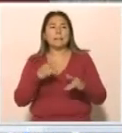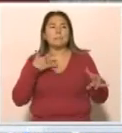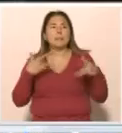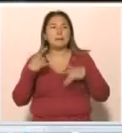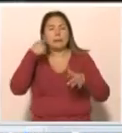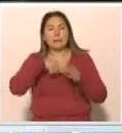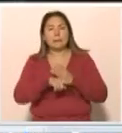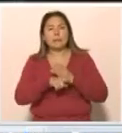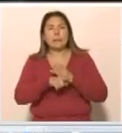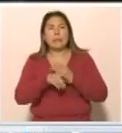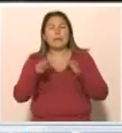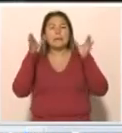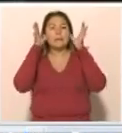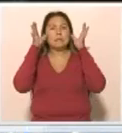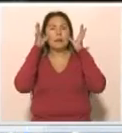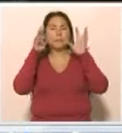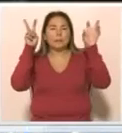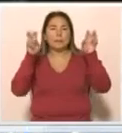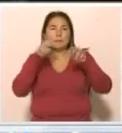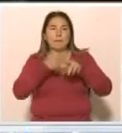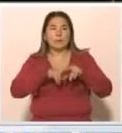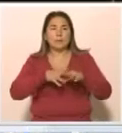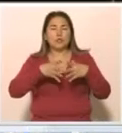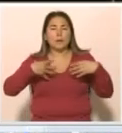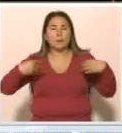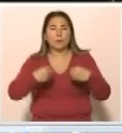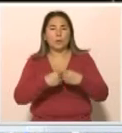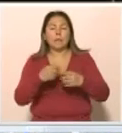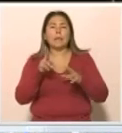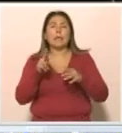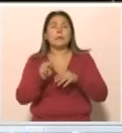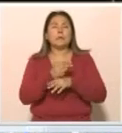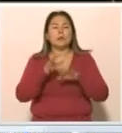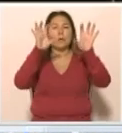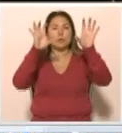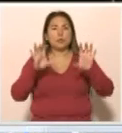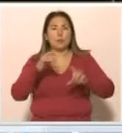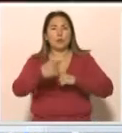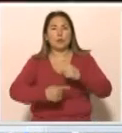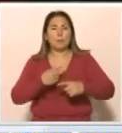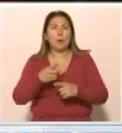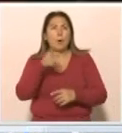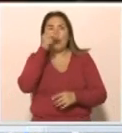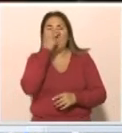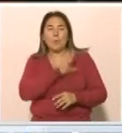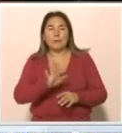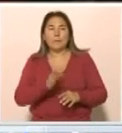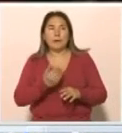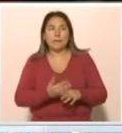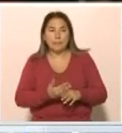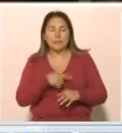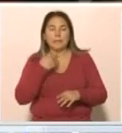спектакльде исламның атын жамылып, жанияға қоғамға здардап келдіретін, дәстүрлі дінімізді мойындамай, жоққа